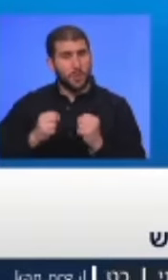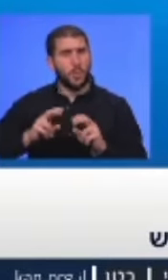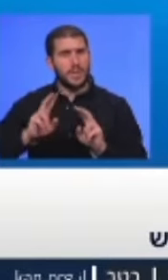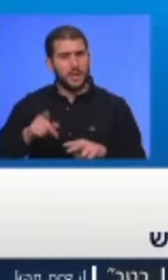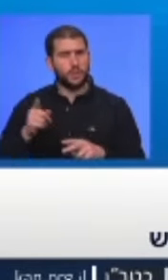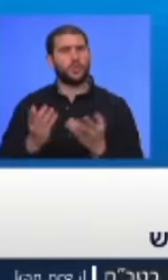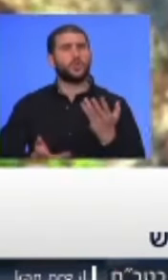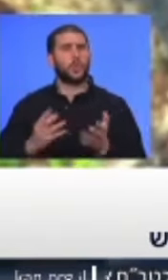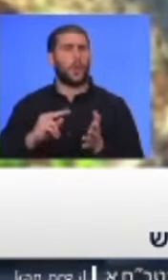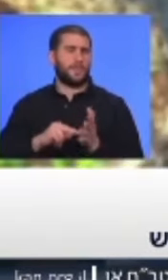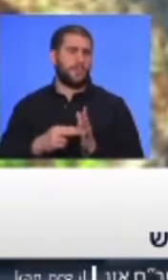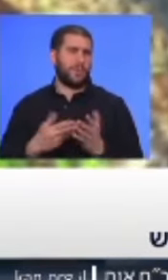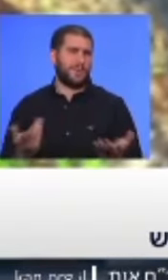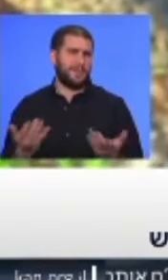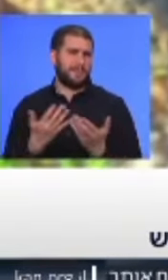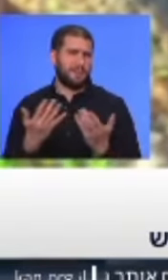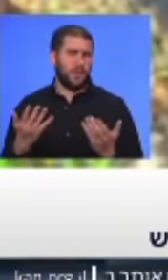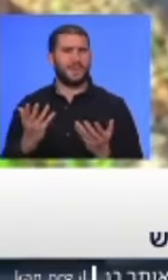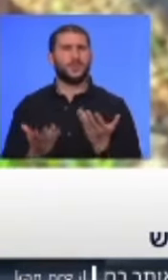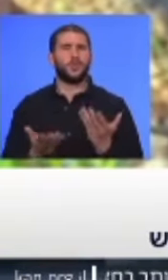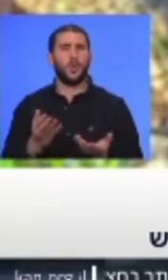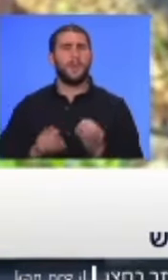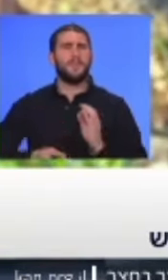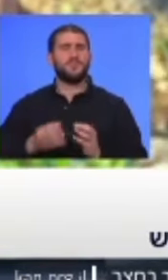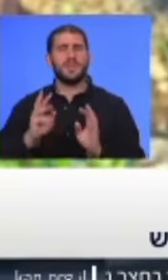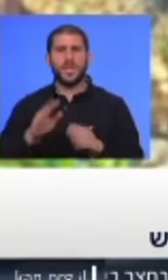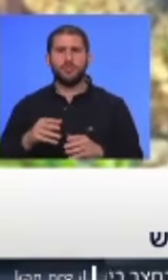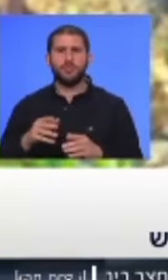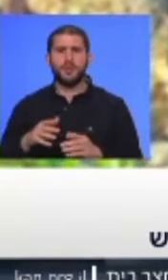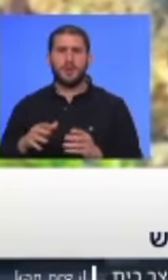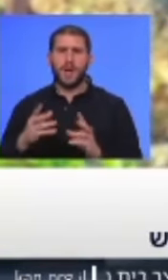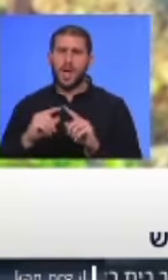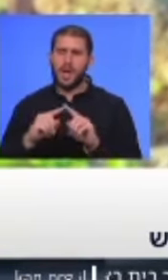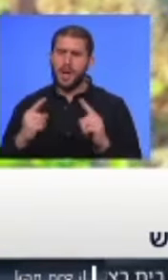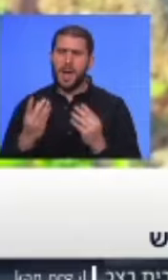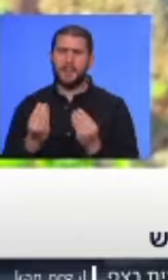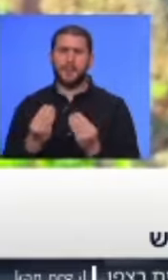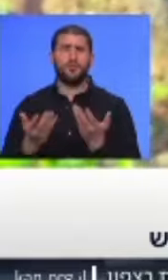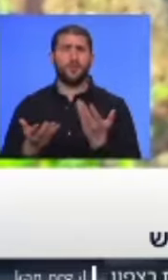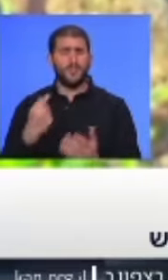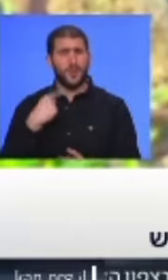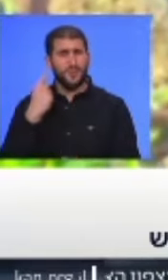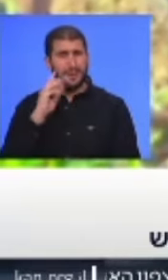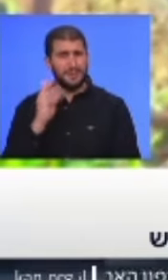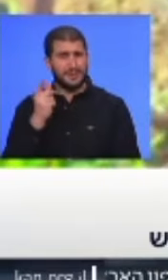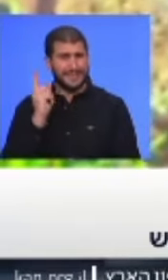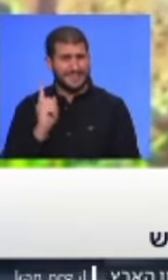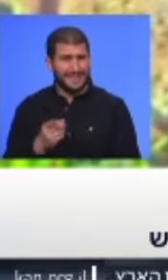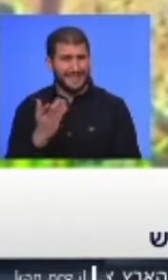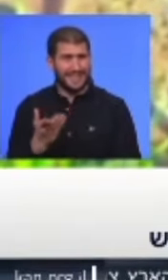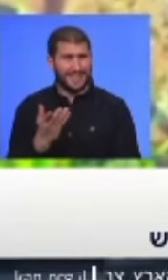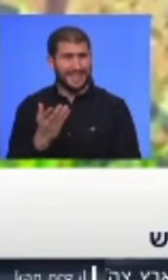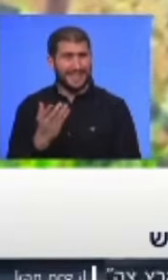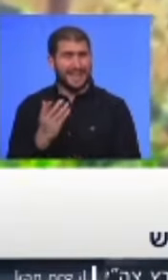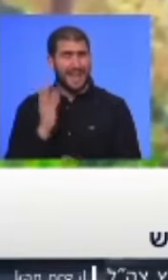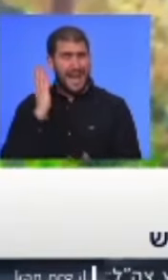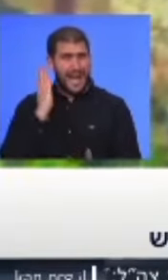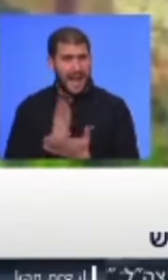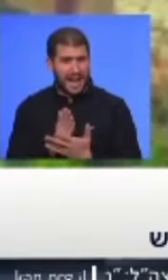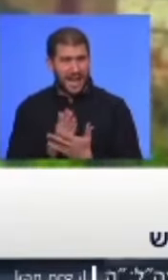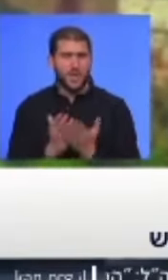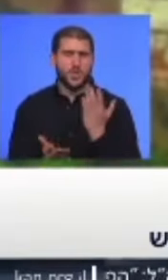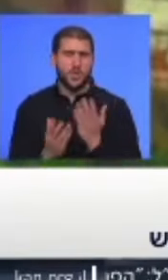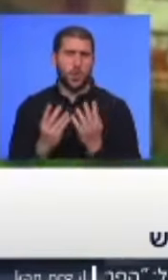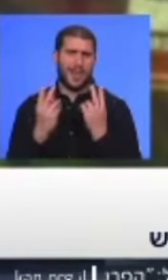שיקולים פוליטיים ושיקולים משפטיים, יש פה מערך של שיקולים, ואני חושבת שמה שצריך להכריע את הכף זה השיקול